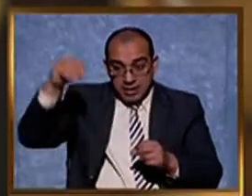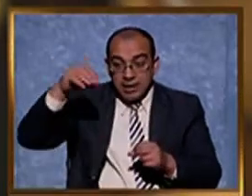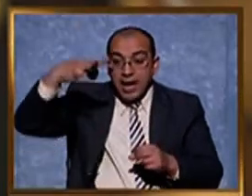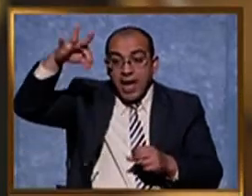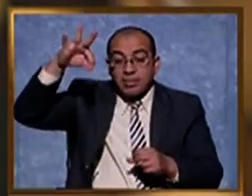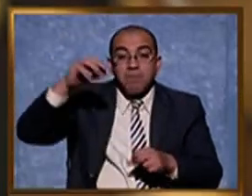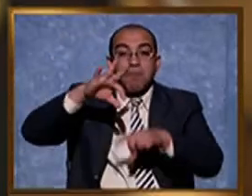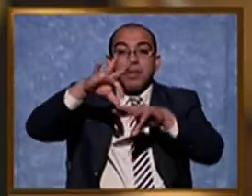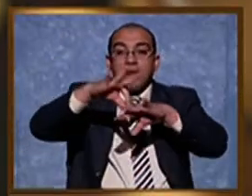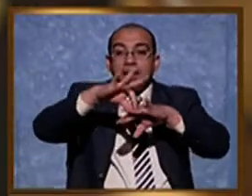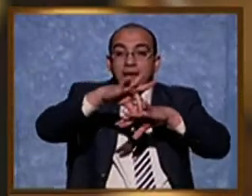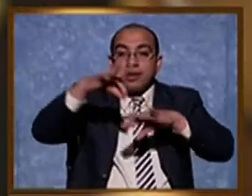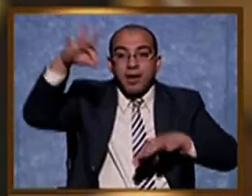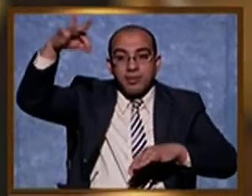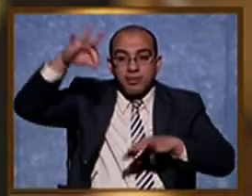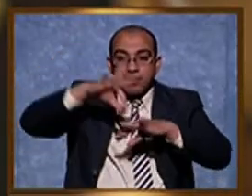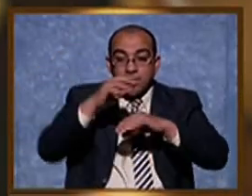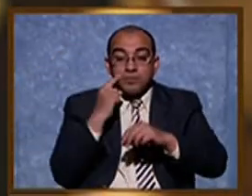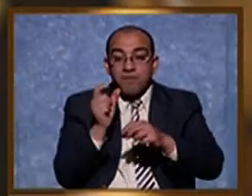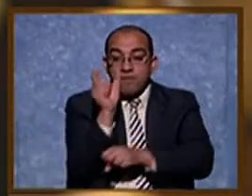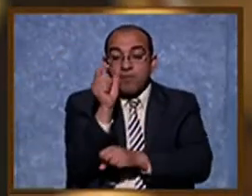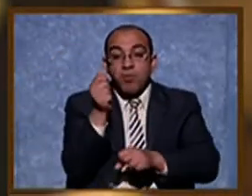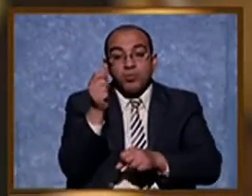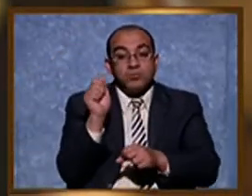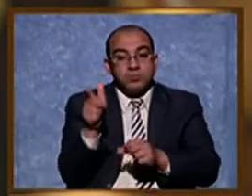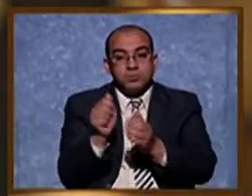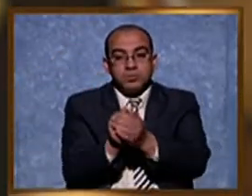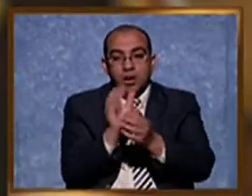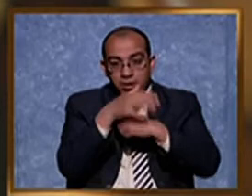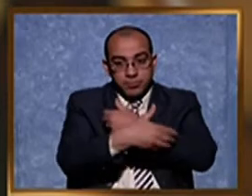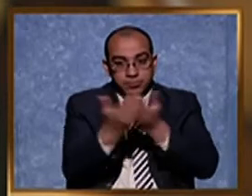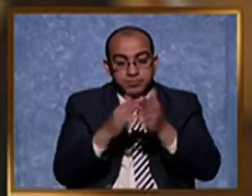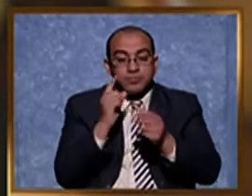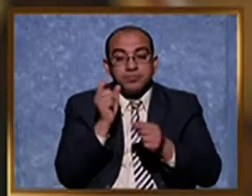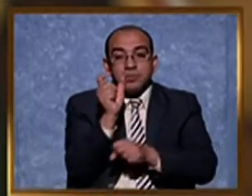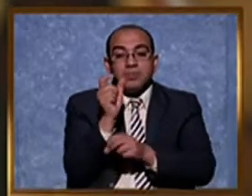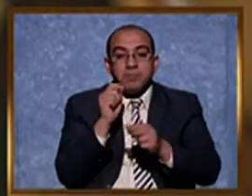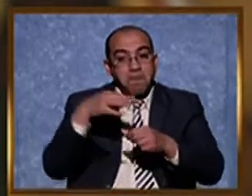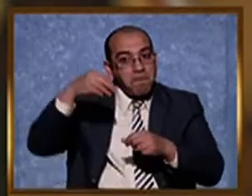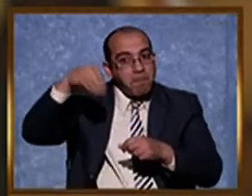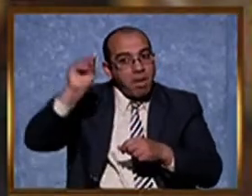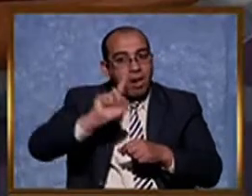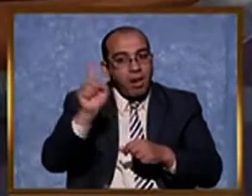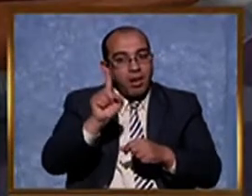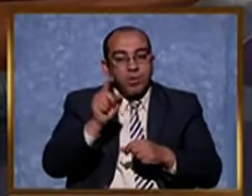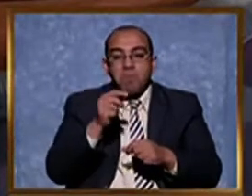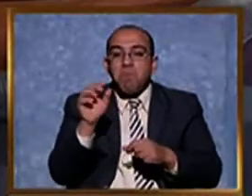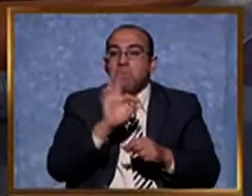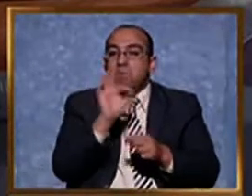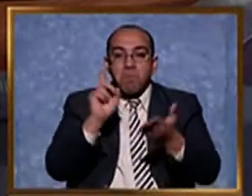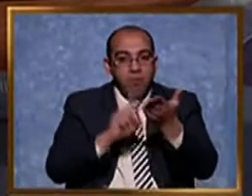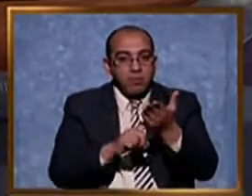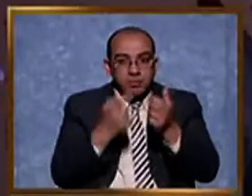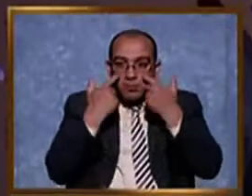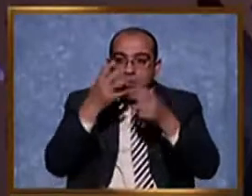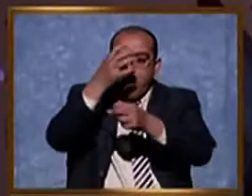يا ترى اعمل فيه ايه اضع فلوسه في الجامع ولا اعمل ايه طبعا المفروض ان حضرتك ما تبيعيه وش المفروض ان حضرتك